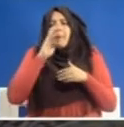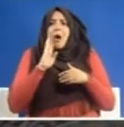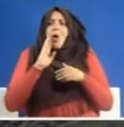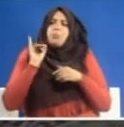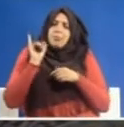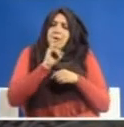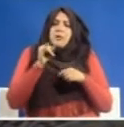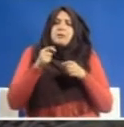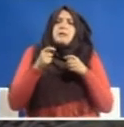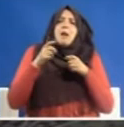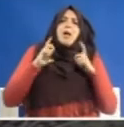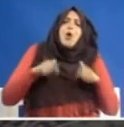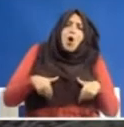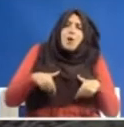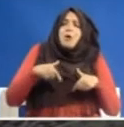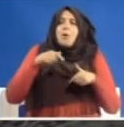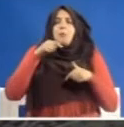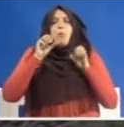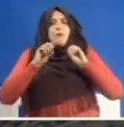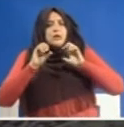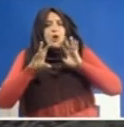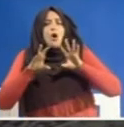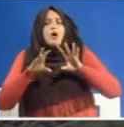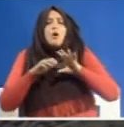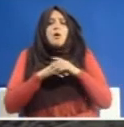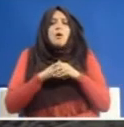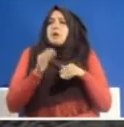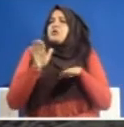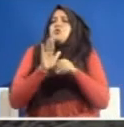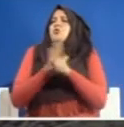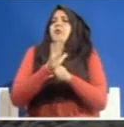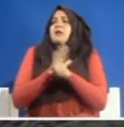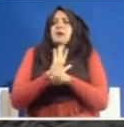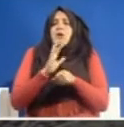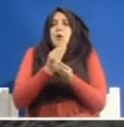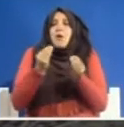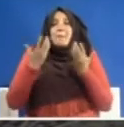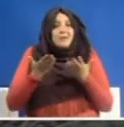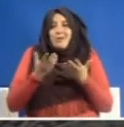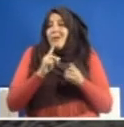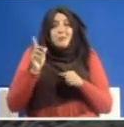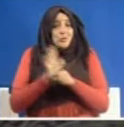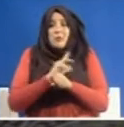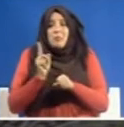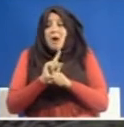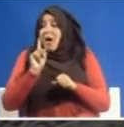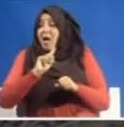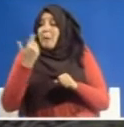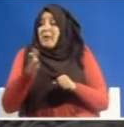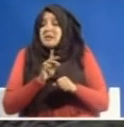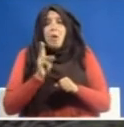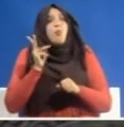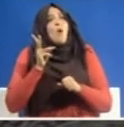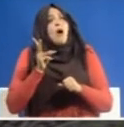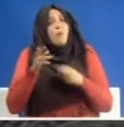مؤسسة الأسرة أو من المعلم أو المربي، ربما هذا يكفي، ولكن الآن لا يكفي إطلاقا.